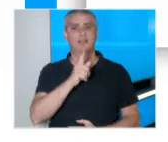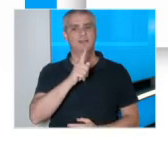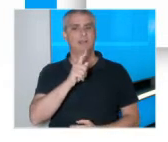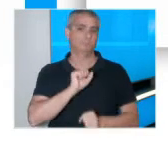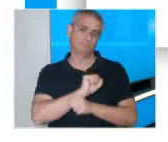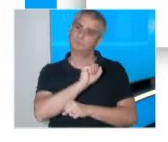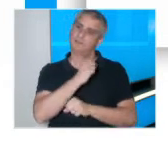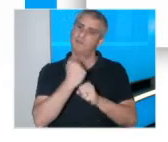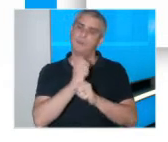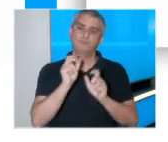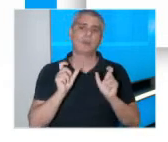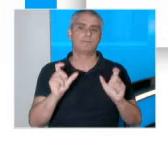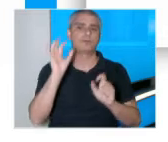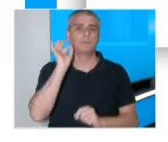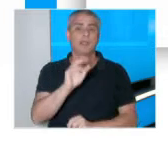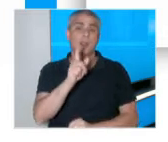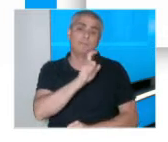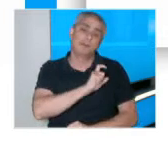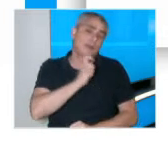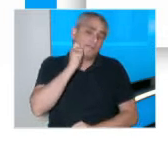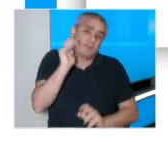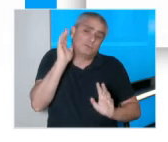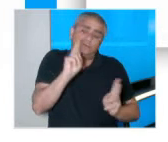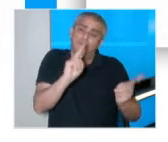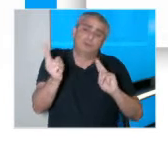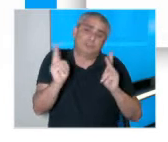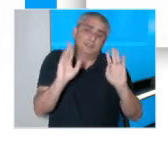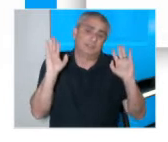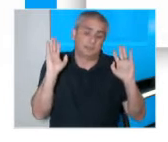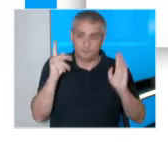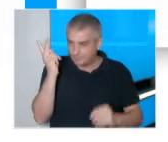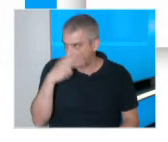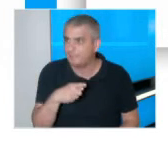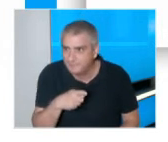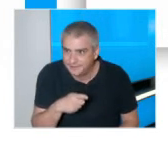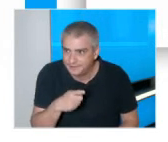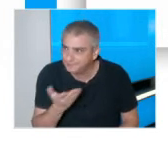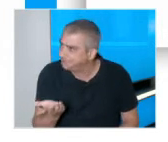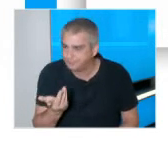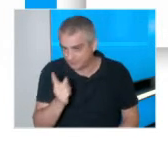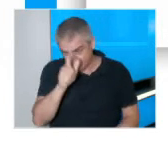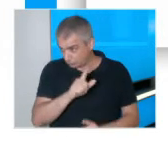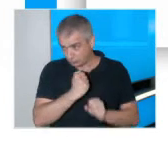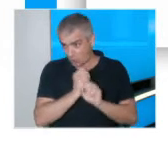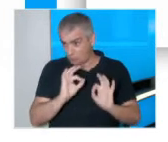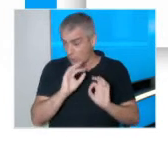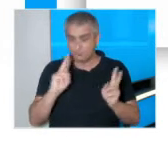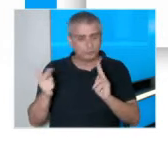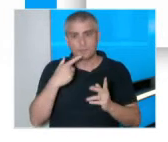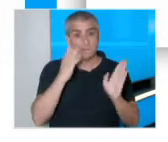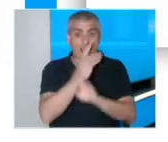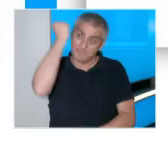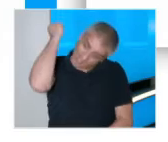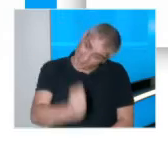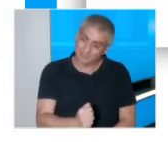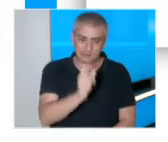וגינתה, פעלה כדי למנוע חפים מפשע בשני הצדדים. אתה מבין את העניין הזה? חפים מפשע בשני הצדדים. יש פה מחבל